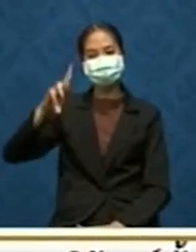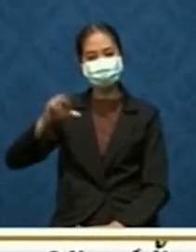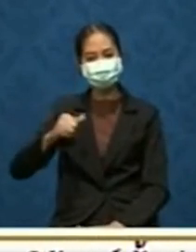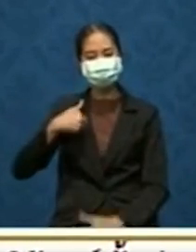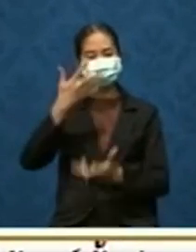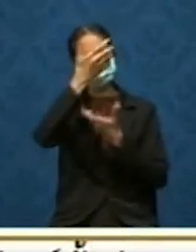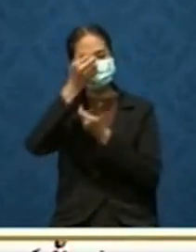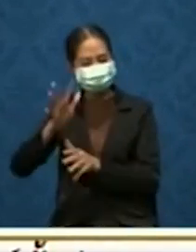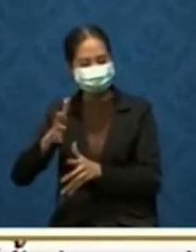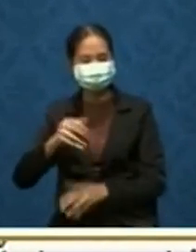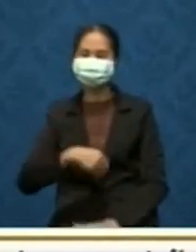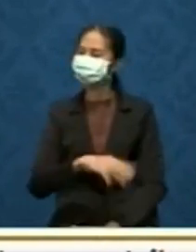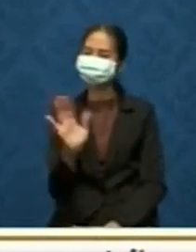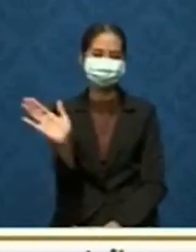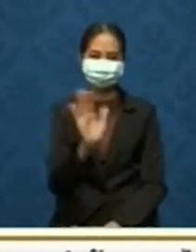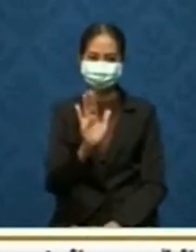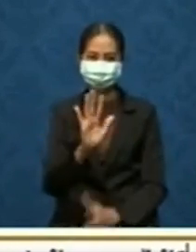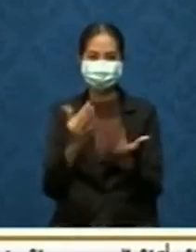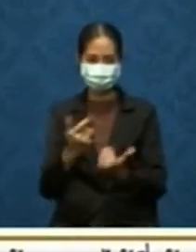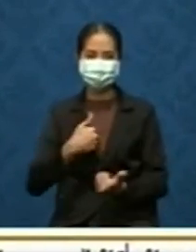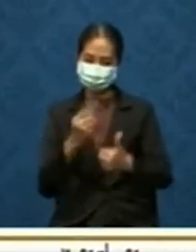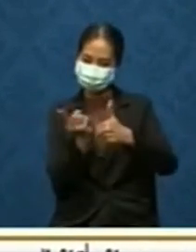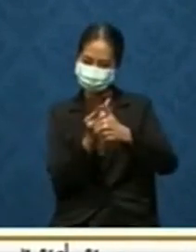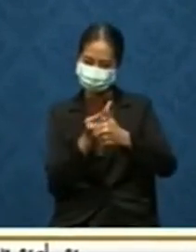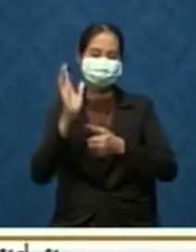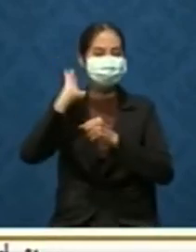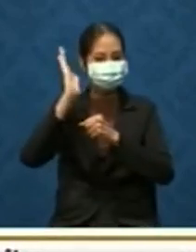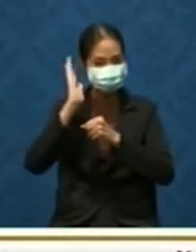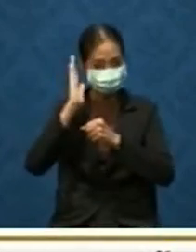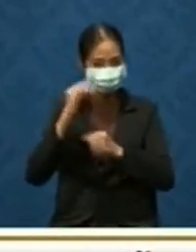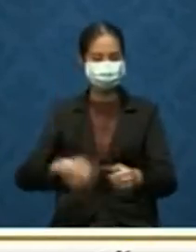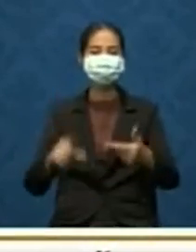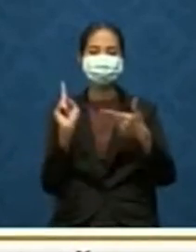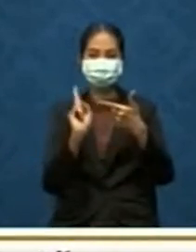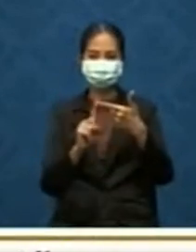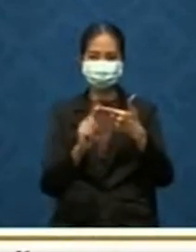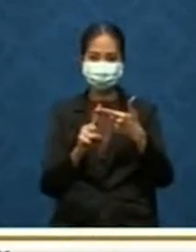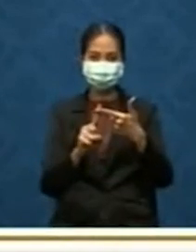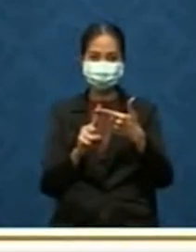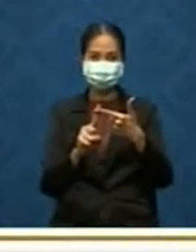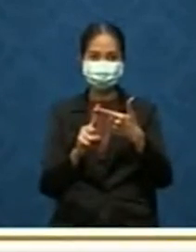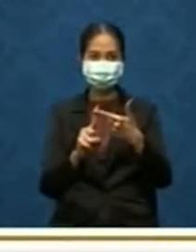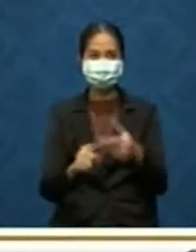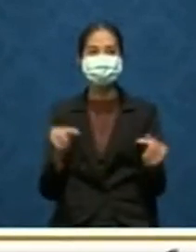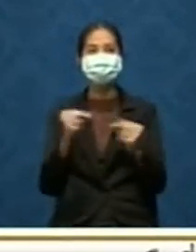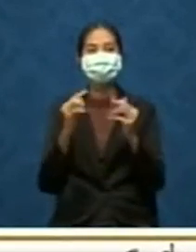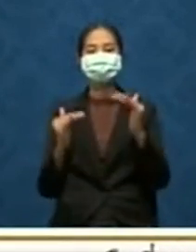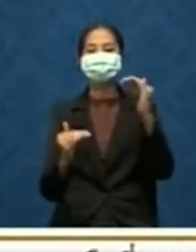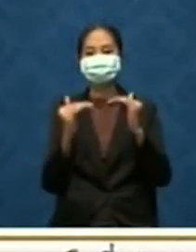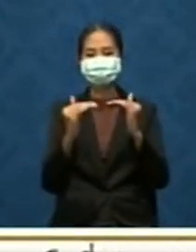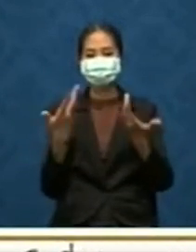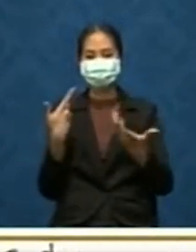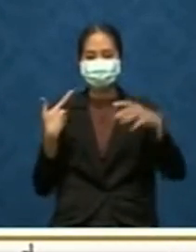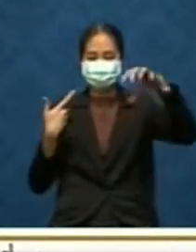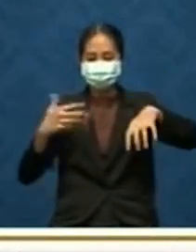เฉยไม่ได้เรื่องนี้เป็นเรื่องที่หนึ่งที่ผมอยากจะอภิปรายเรื่องที่ 2คือเรื่องสมดุลของสามเสาหลัก